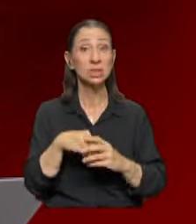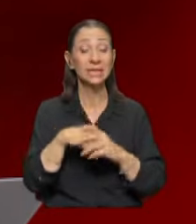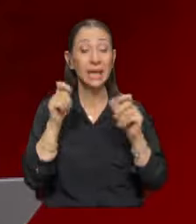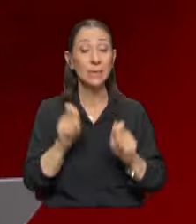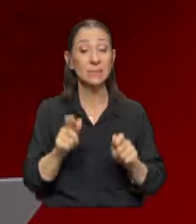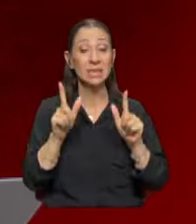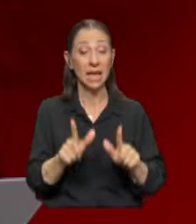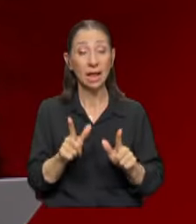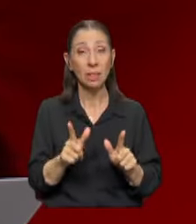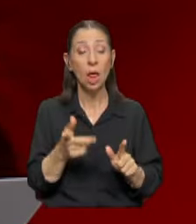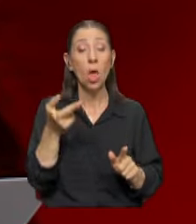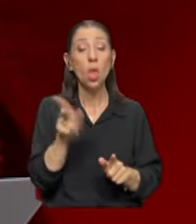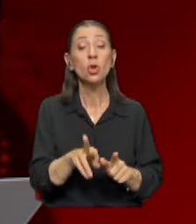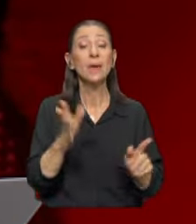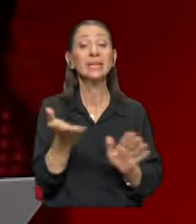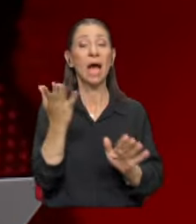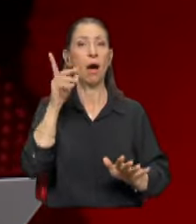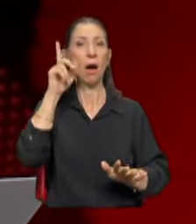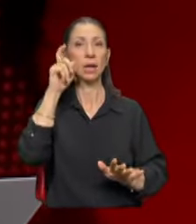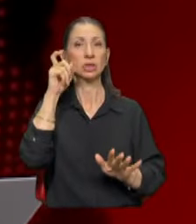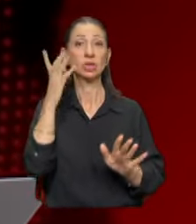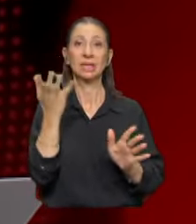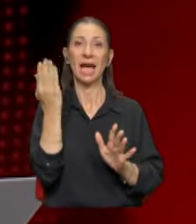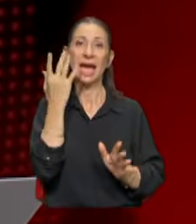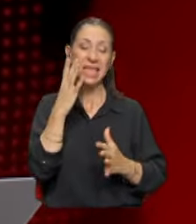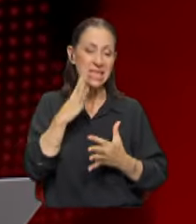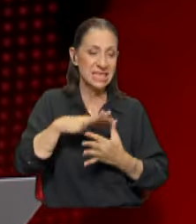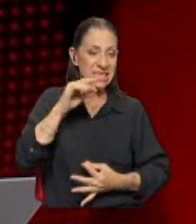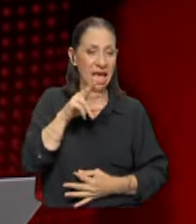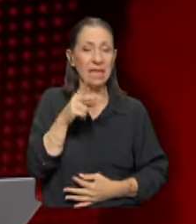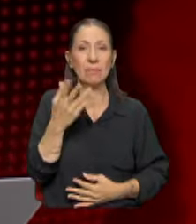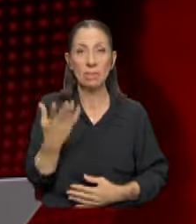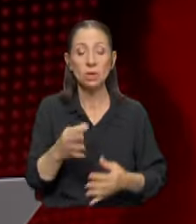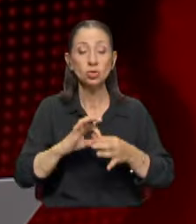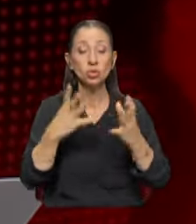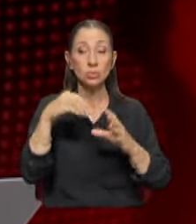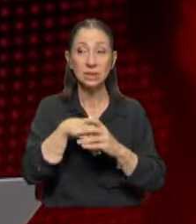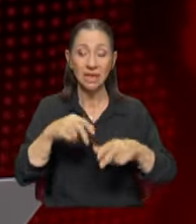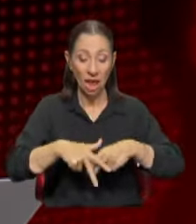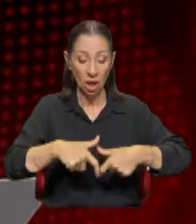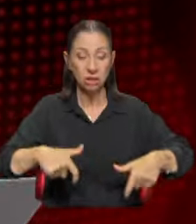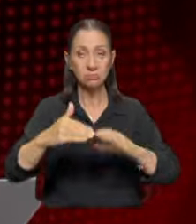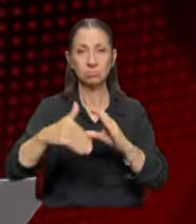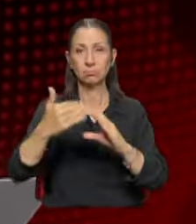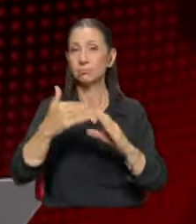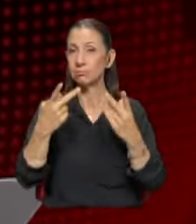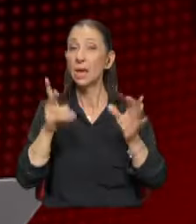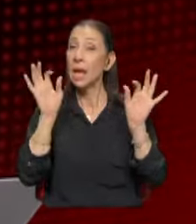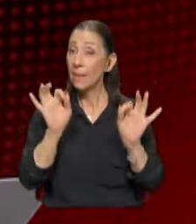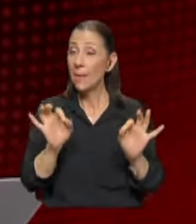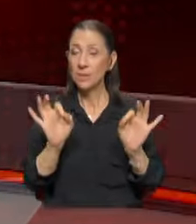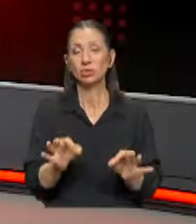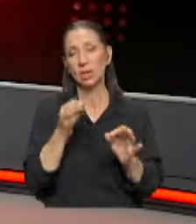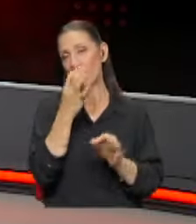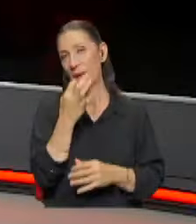yapılması gerekenler öldürmekten daha akıllıca ve daha insanca. Çözüm için başlığına sizler de yazabilirsiniz. Hemen